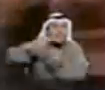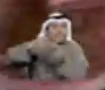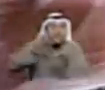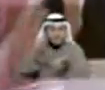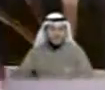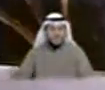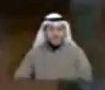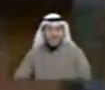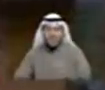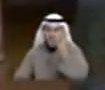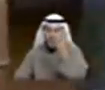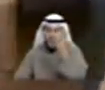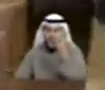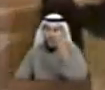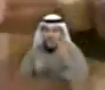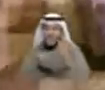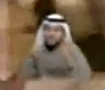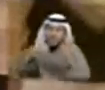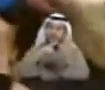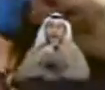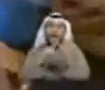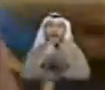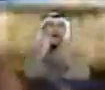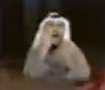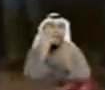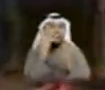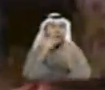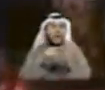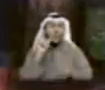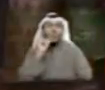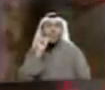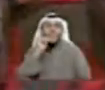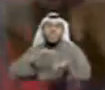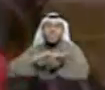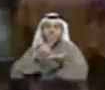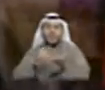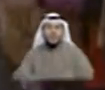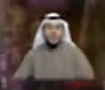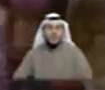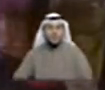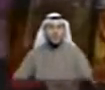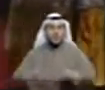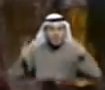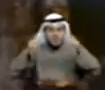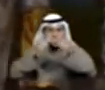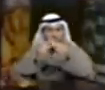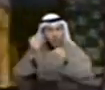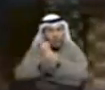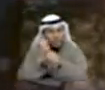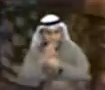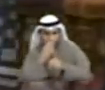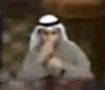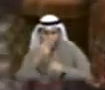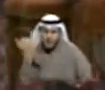على عاتقها تصدر المشهد الإنساني في تجلياته الإغاثية بكثير من العطاء السخي الذي جبل